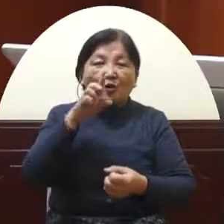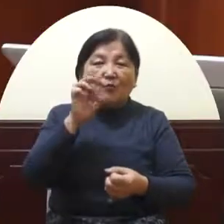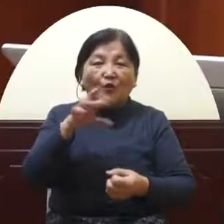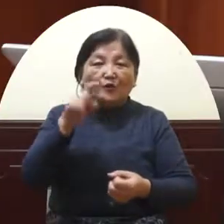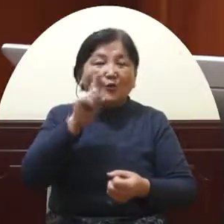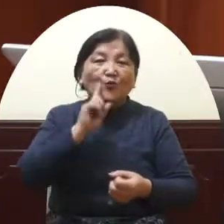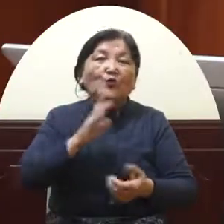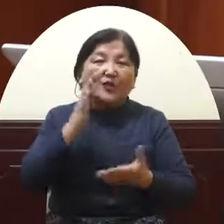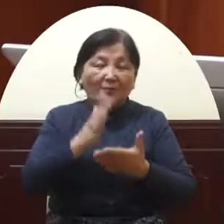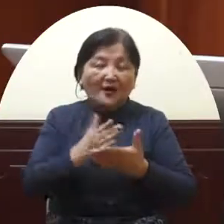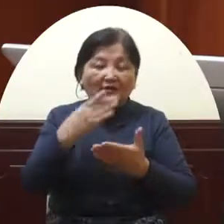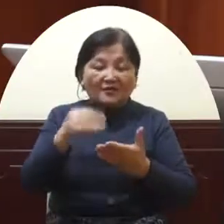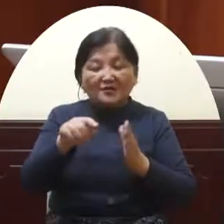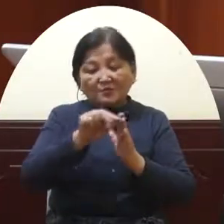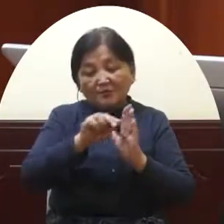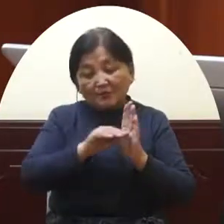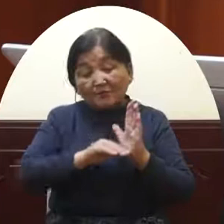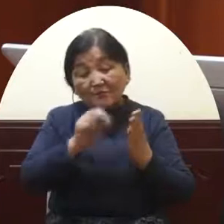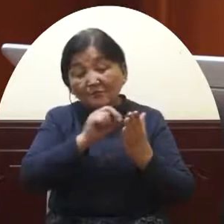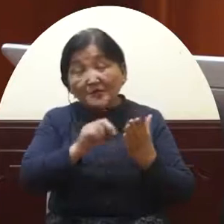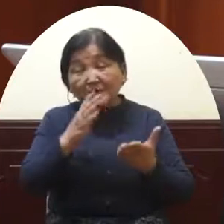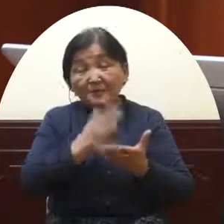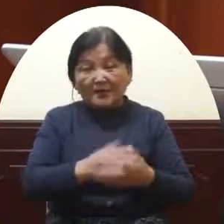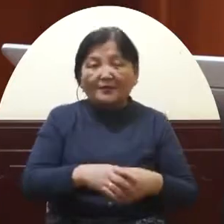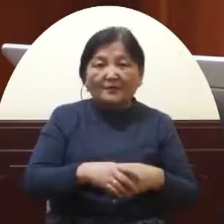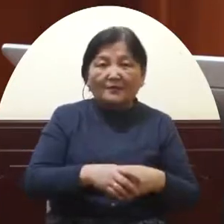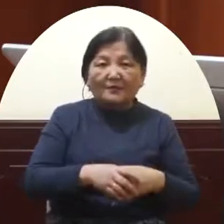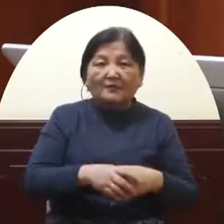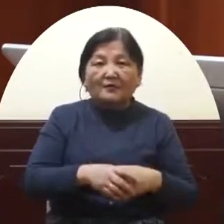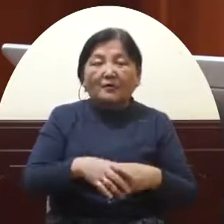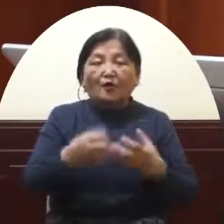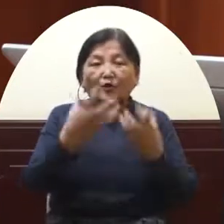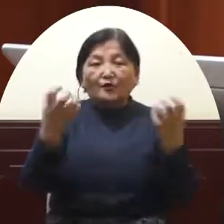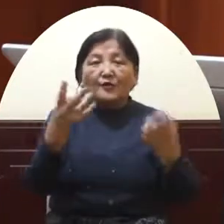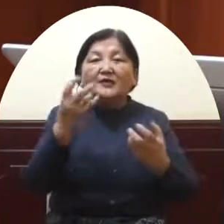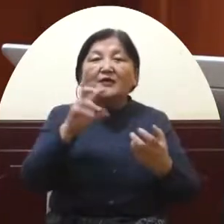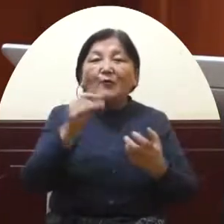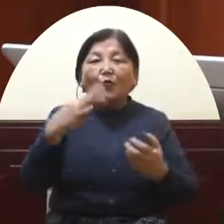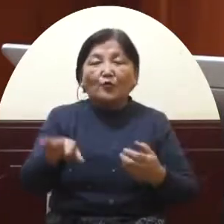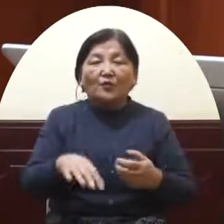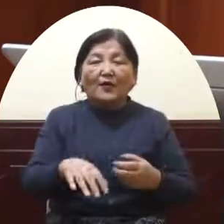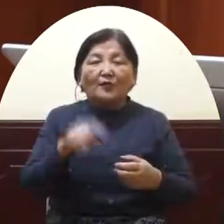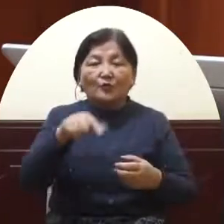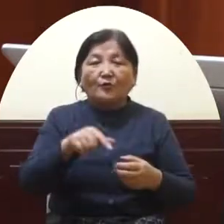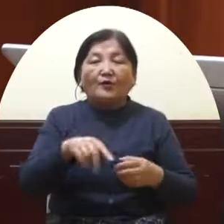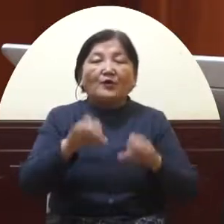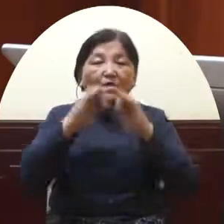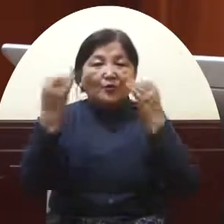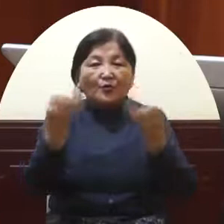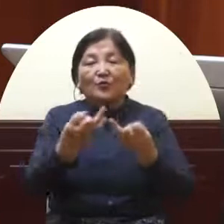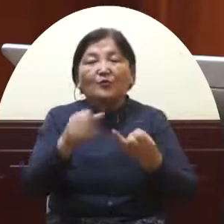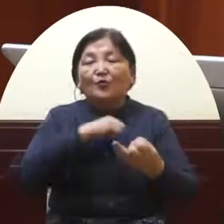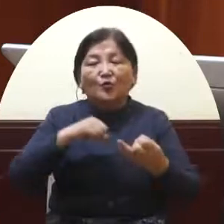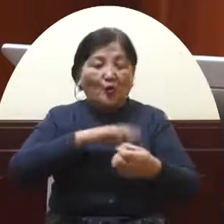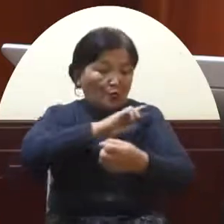Тэр энэ улс төрийн намууд нь өөрсдөө төлөвшөж чадахгүй байгаа тохиолдолд улс төрийн олон намын тогтолцооны бүрдэл болсон парламент нь өөрөө